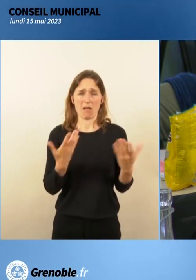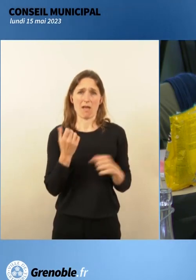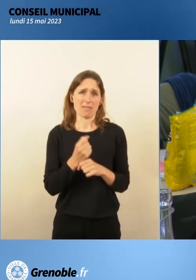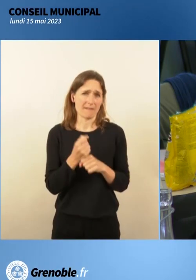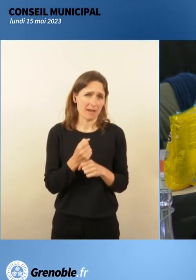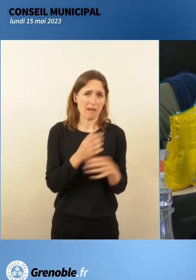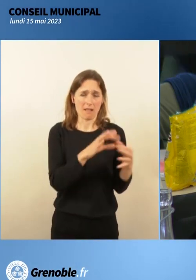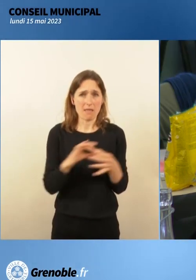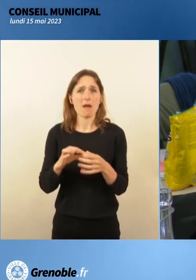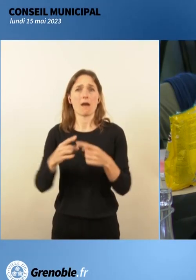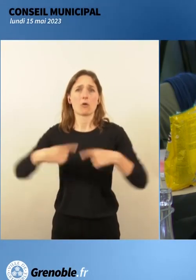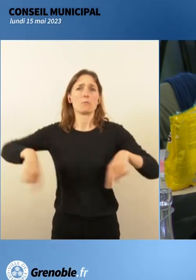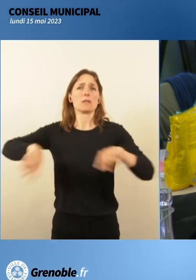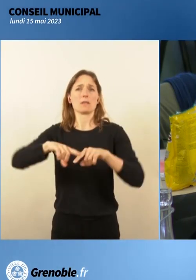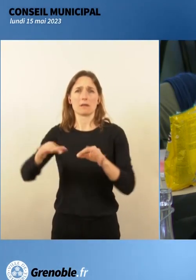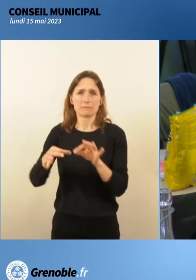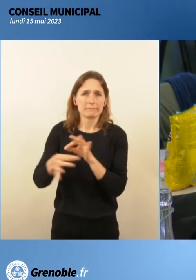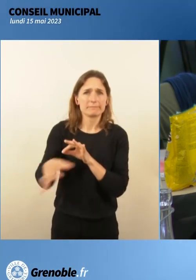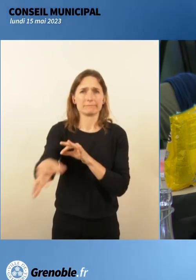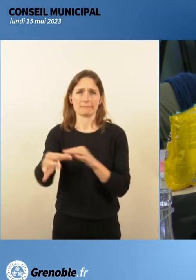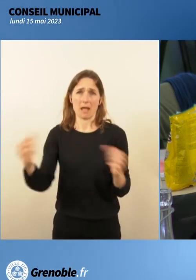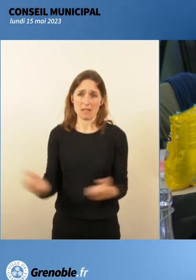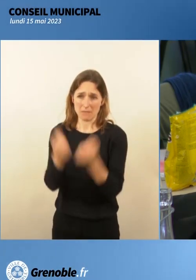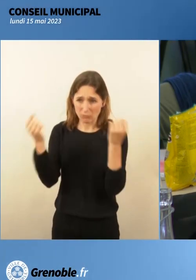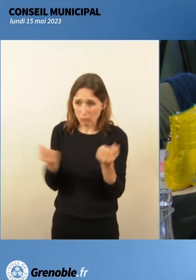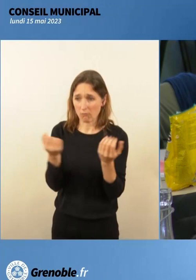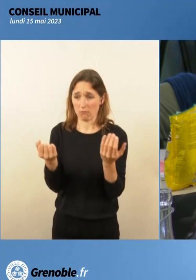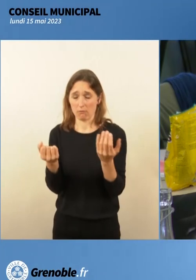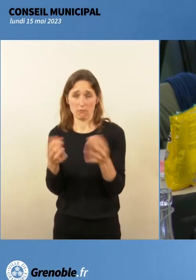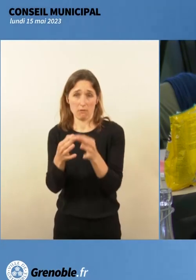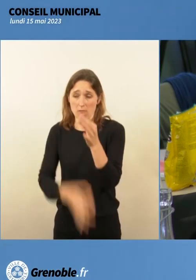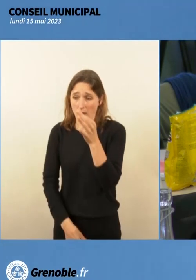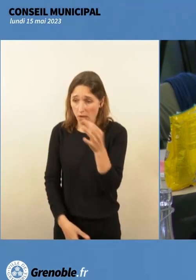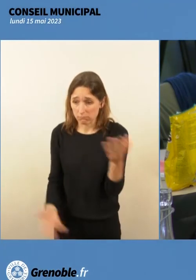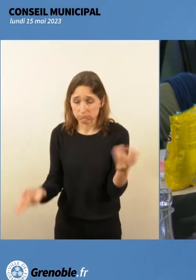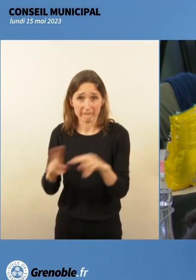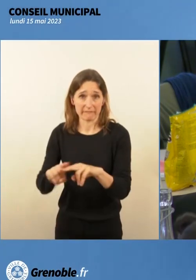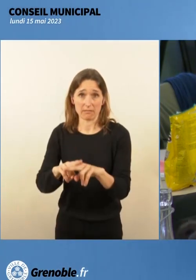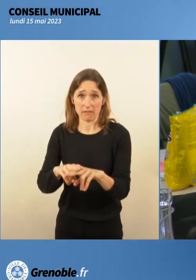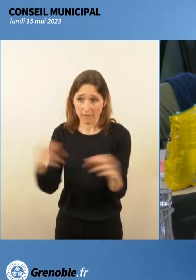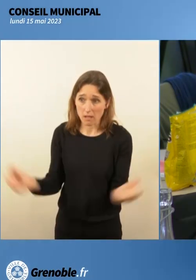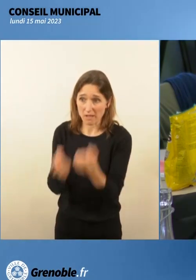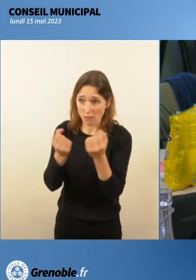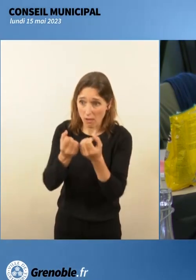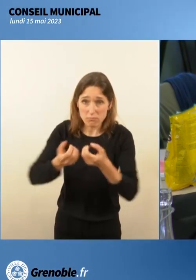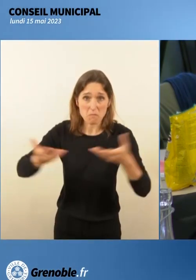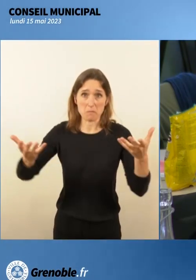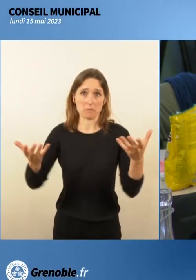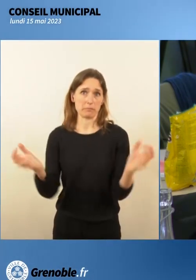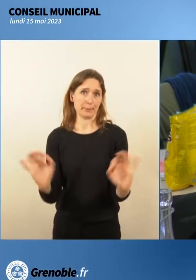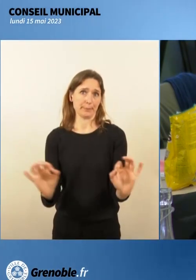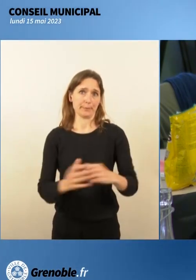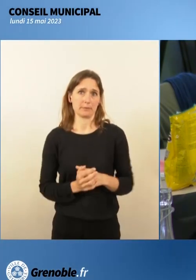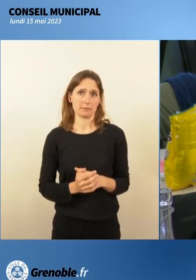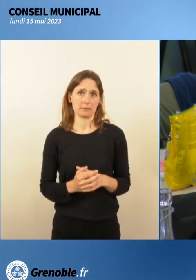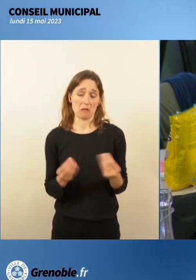de filière animation au niveau national n'a donné que très peu de résultats et malheureusement ne va pas nous aider beaucoup à valoriser